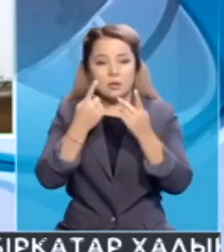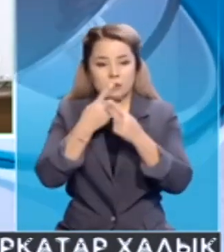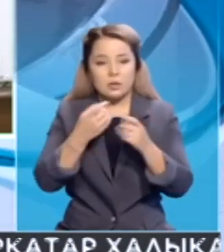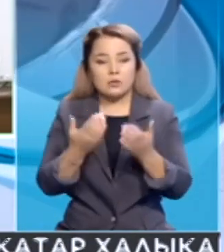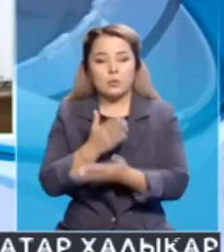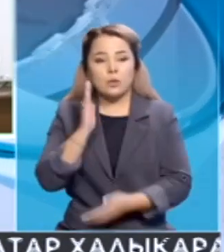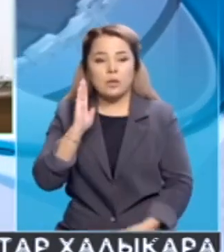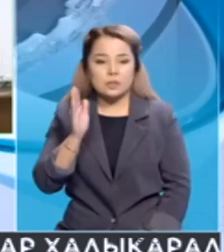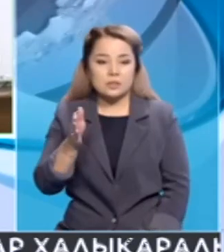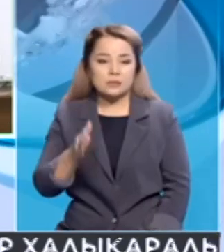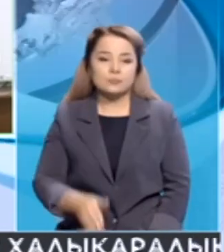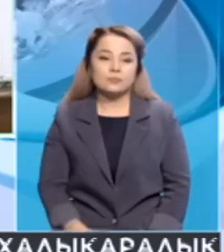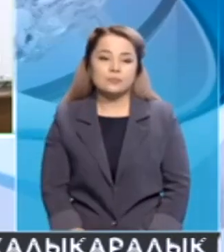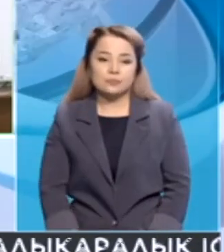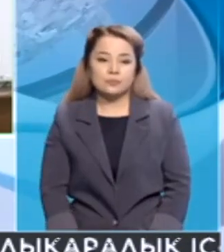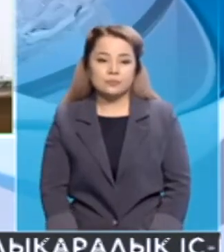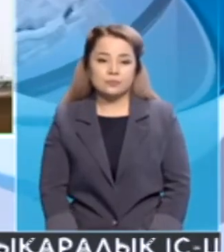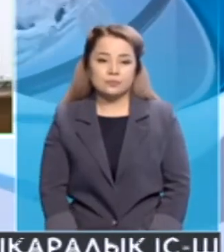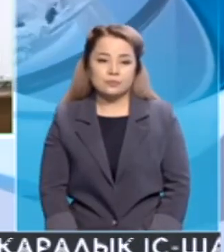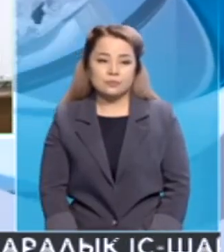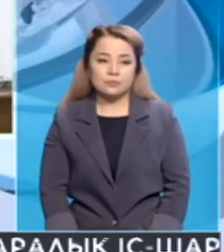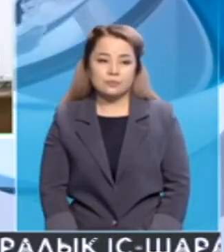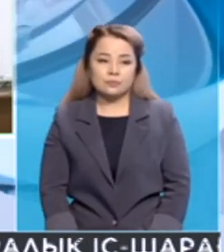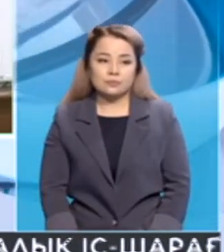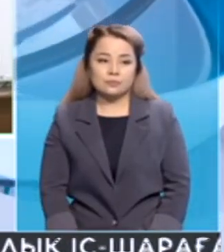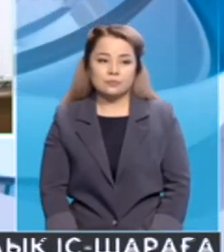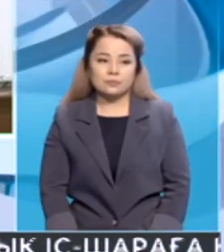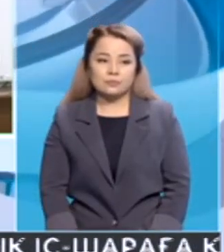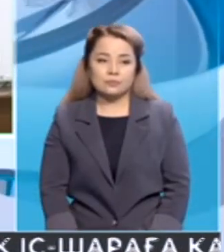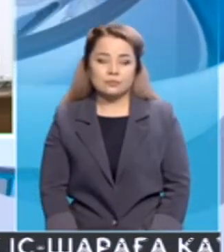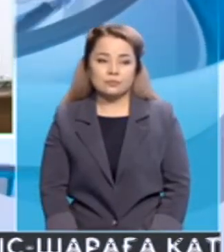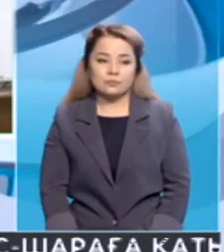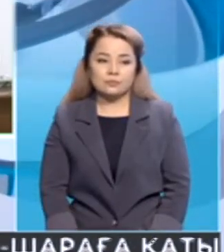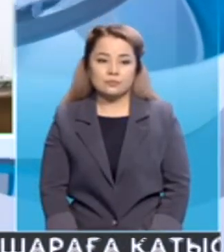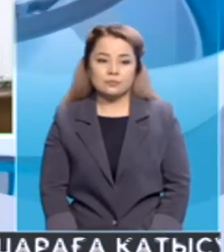бөлісетін боламыз. Гүлназ, сөз өзіңізде. Рахмет, Асылбек, олай болса өзіңізден жаңалық күтеміз.